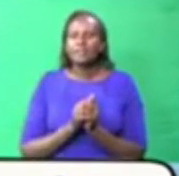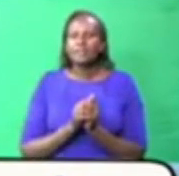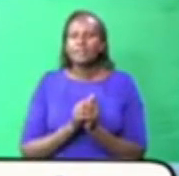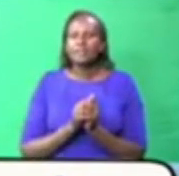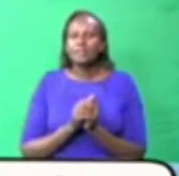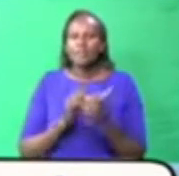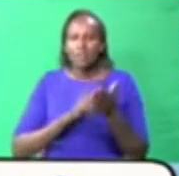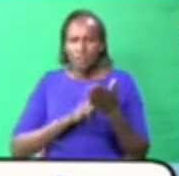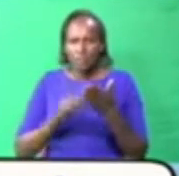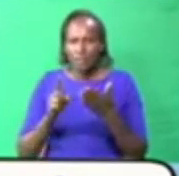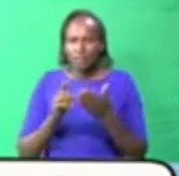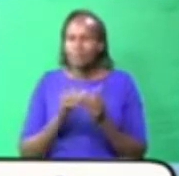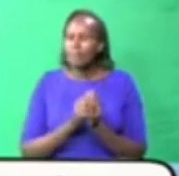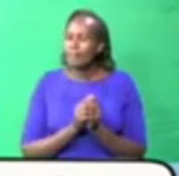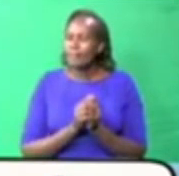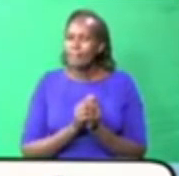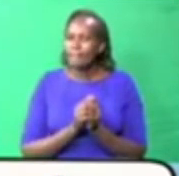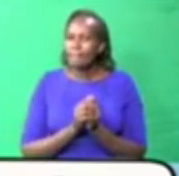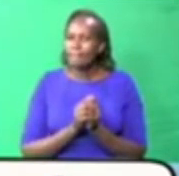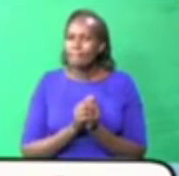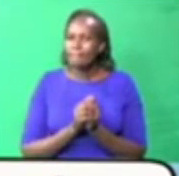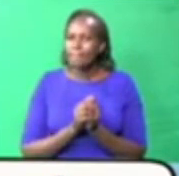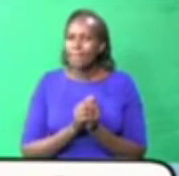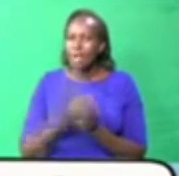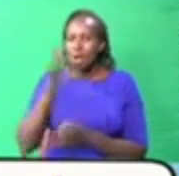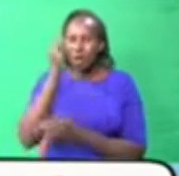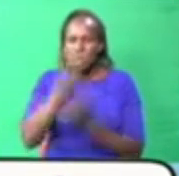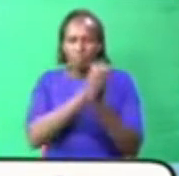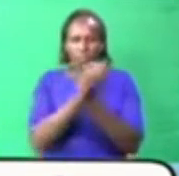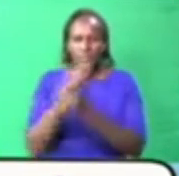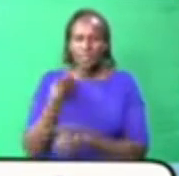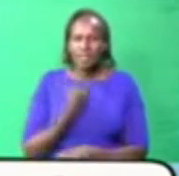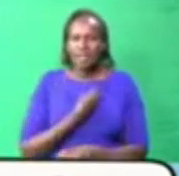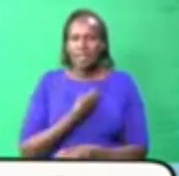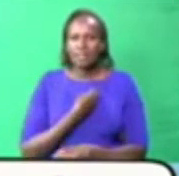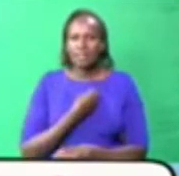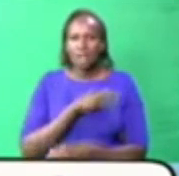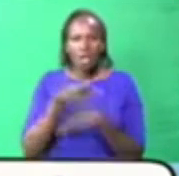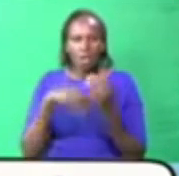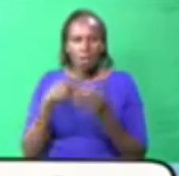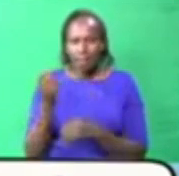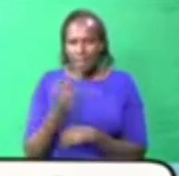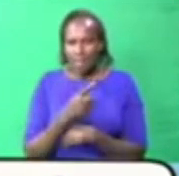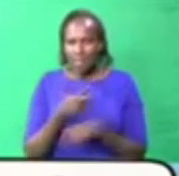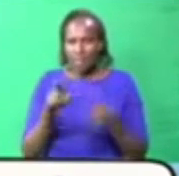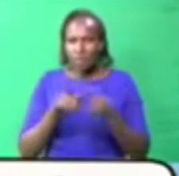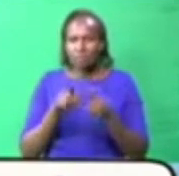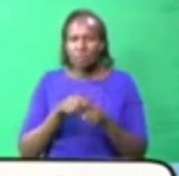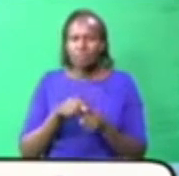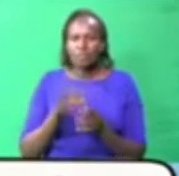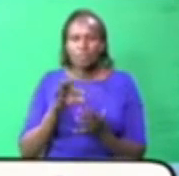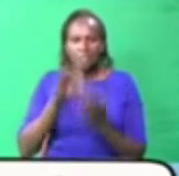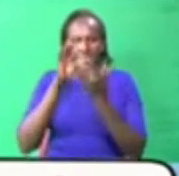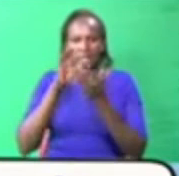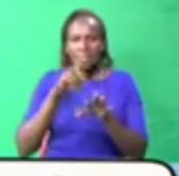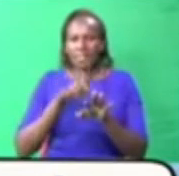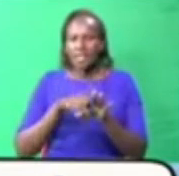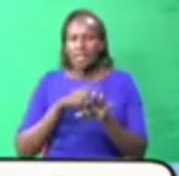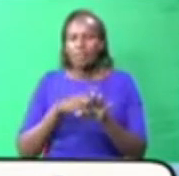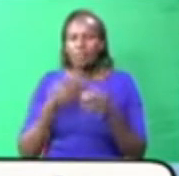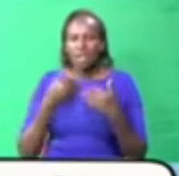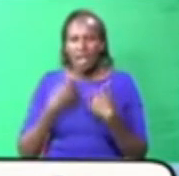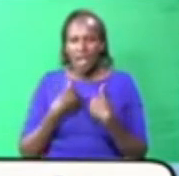Bwana ametukirimia, ametulinda mwezi huo wote, na hata haswa kwa msimu huu ambao tumekuwa na janga hili